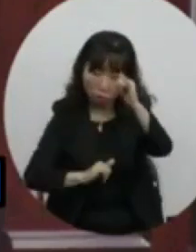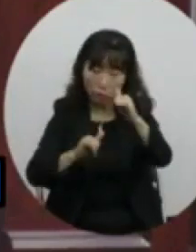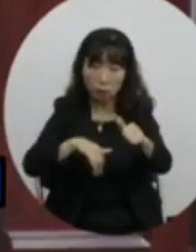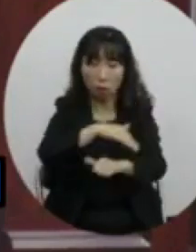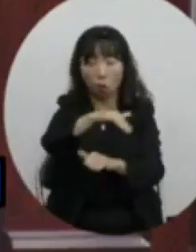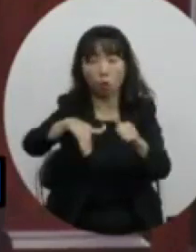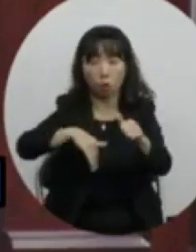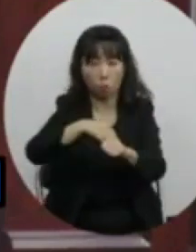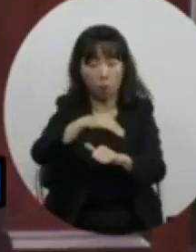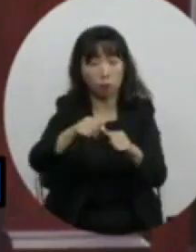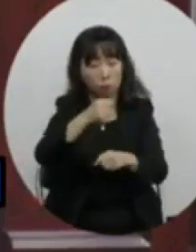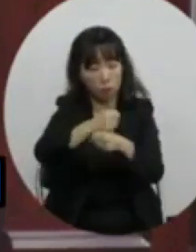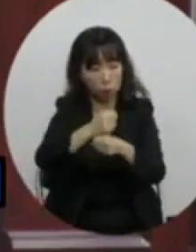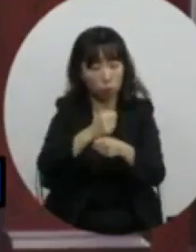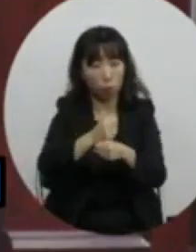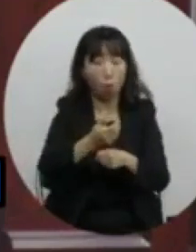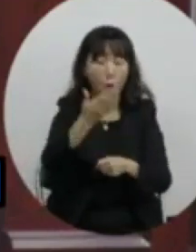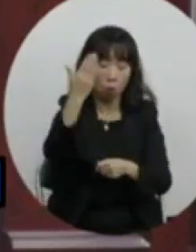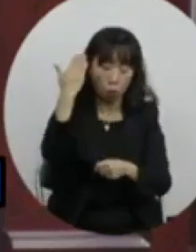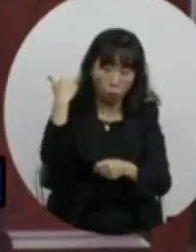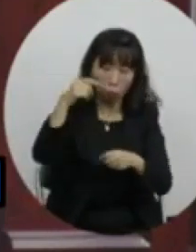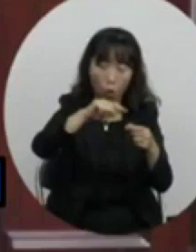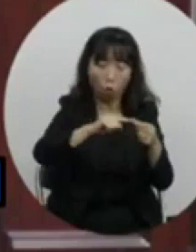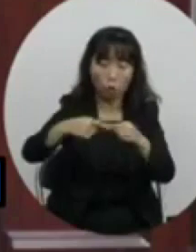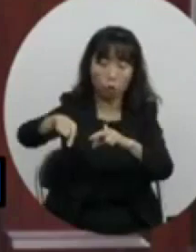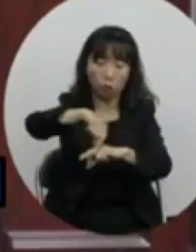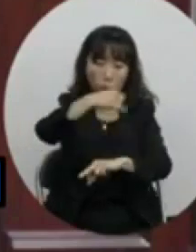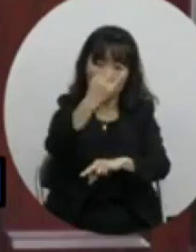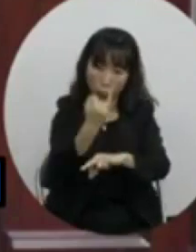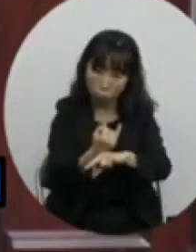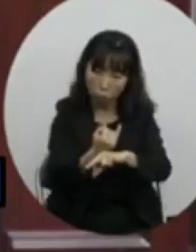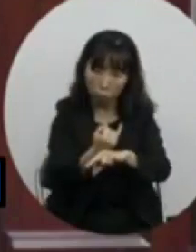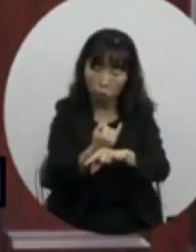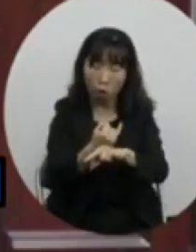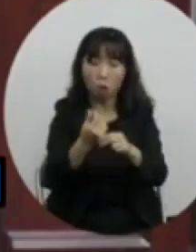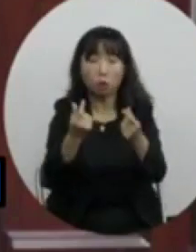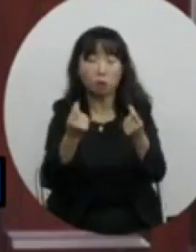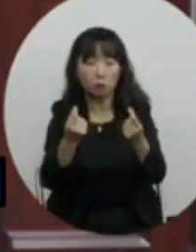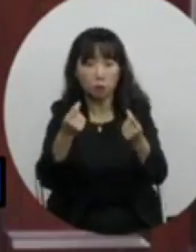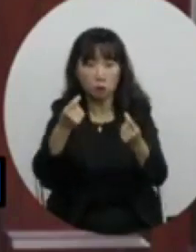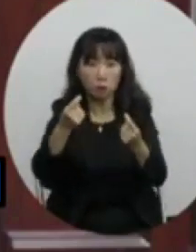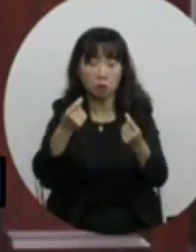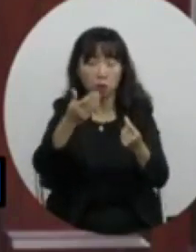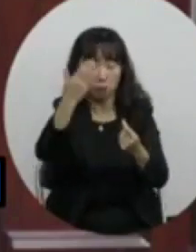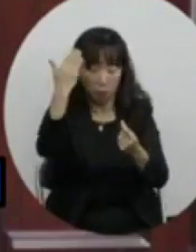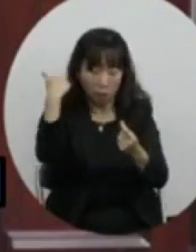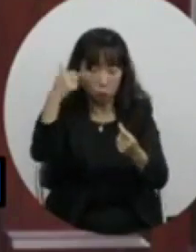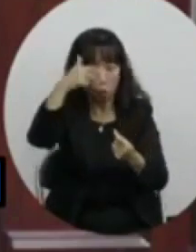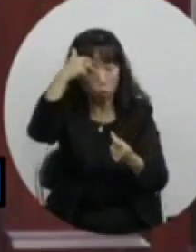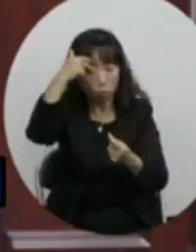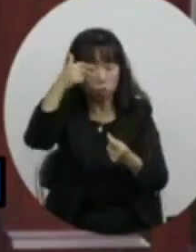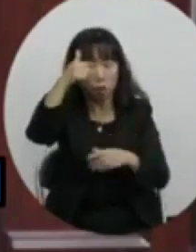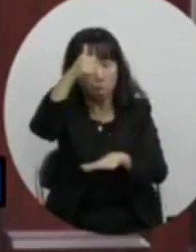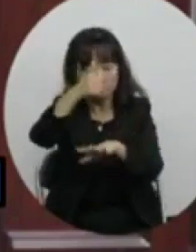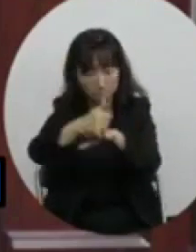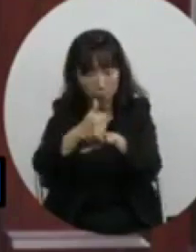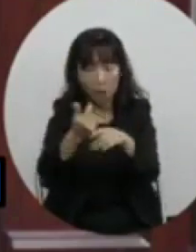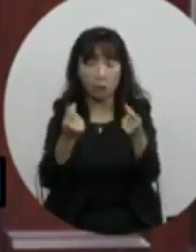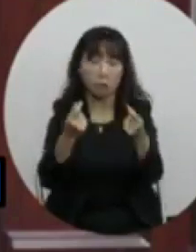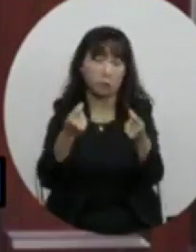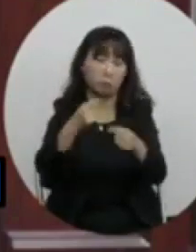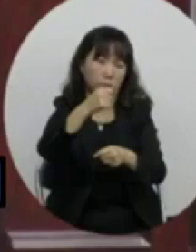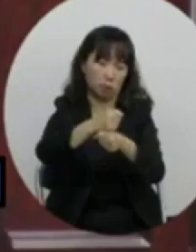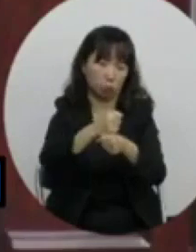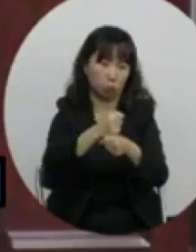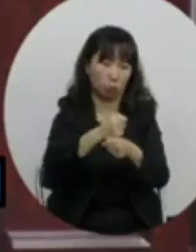생가 일대를 구한말 역사 체험이 가능한 제2 독립기념관으로 조성하며 실록사 일대를 찬란한